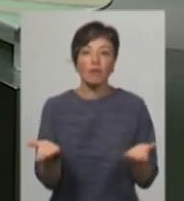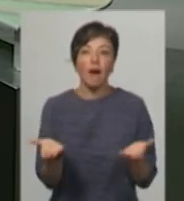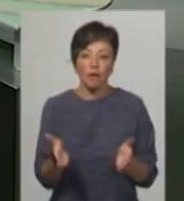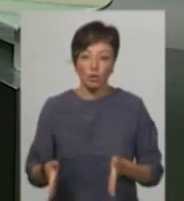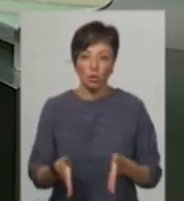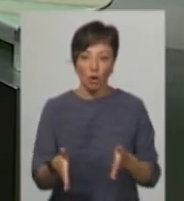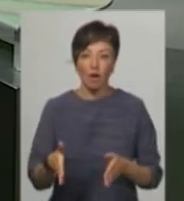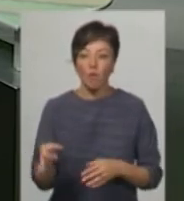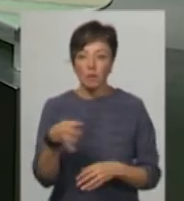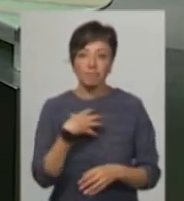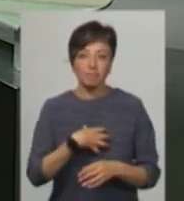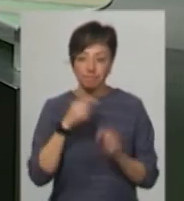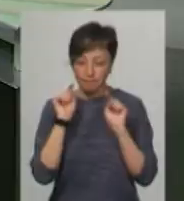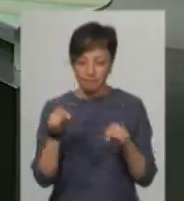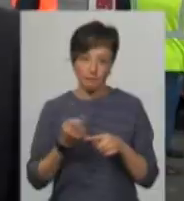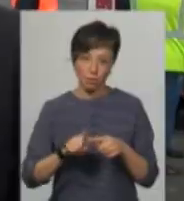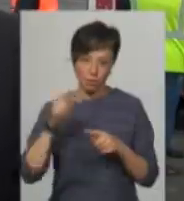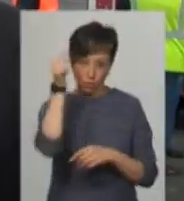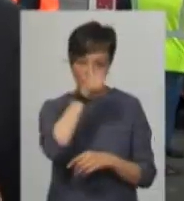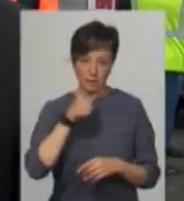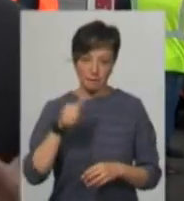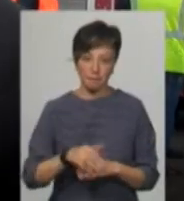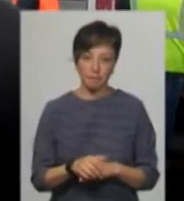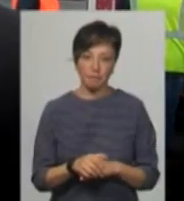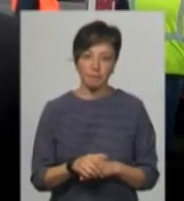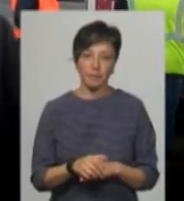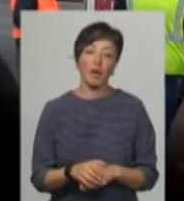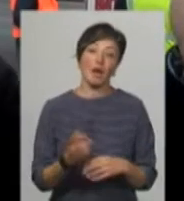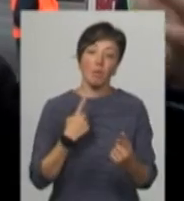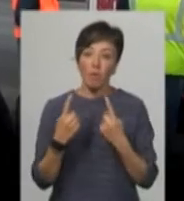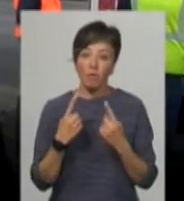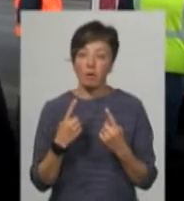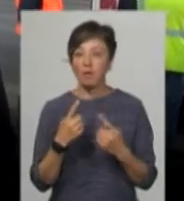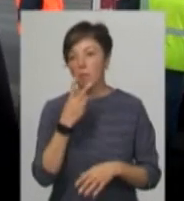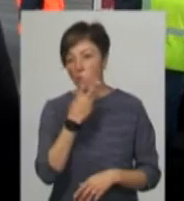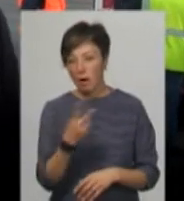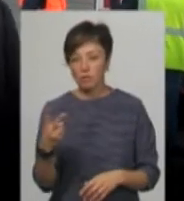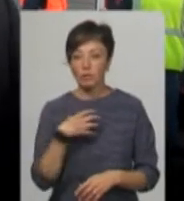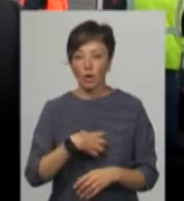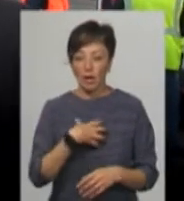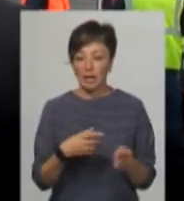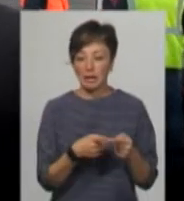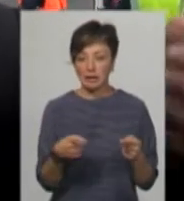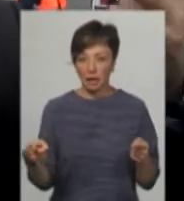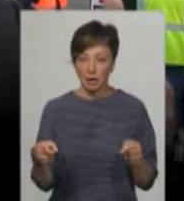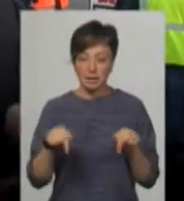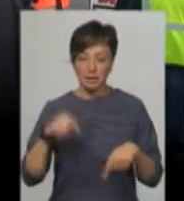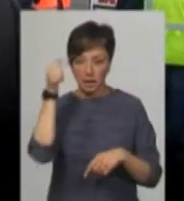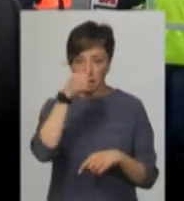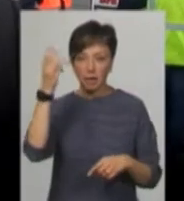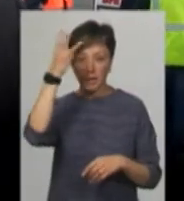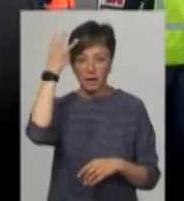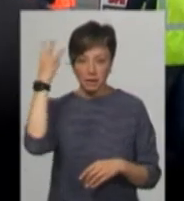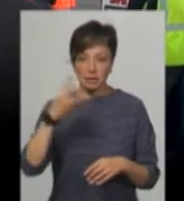області в пріоритеті цього року. Поговорили, побачили, що насправді пріоритетна ділянка все ж таки на цей рік – це